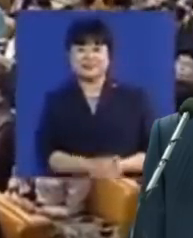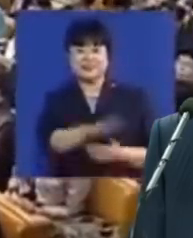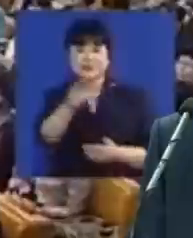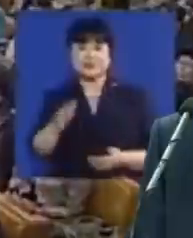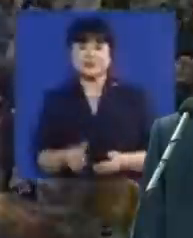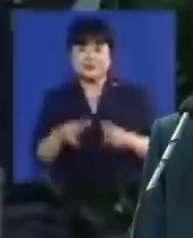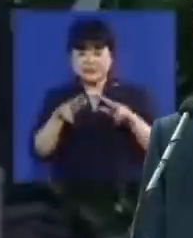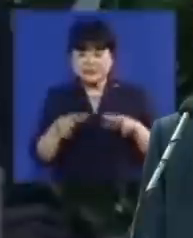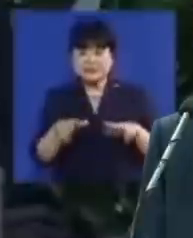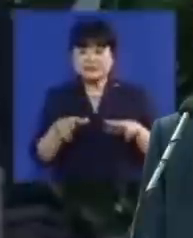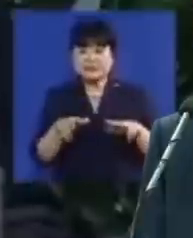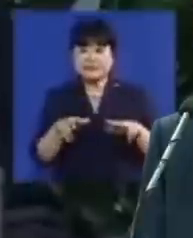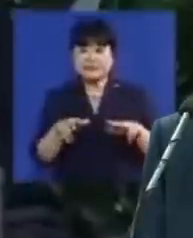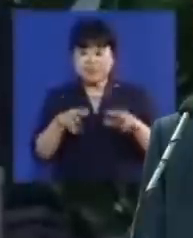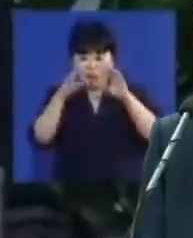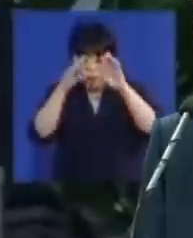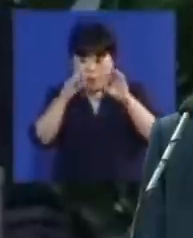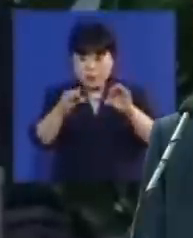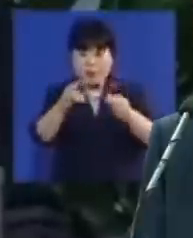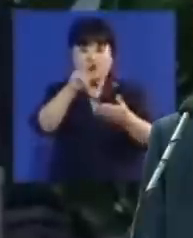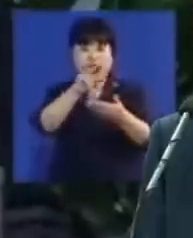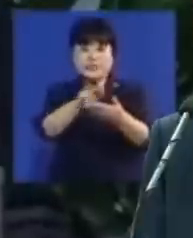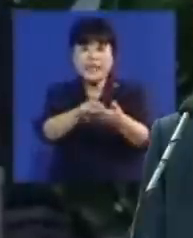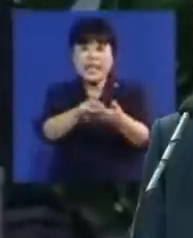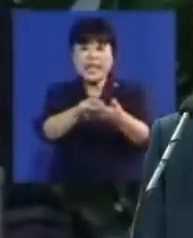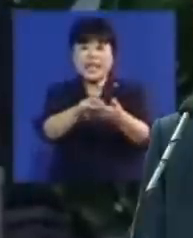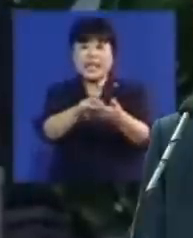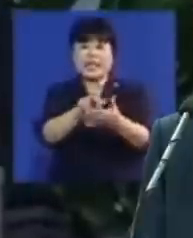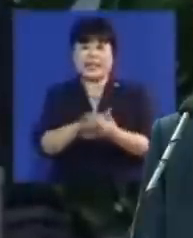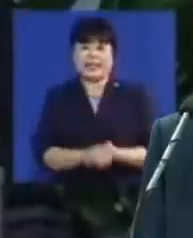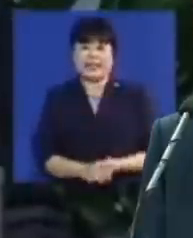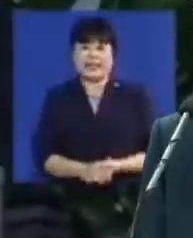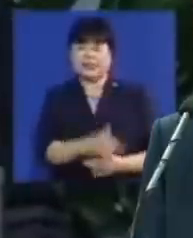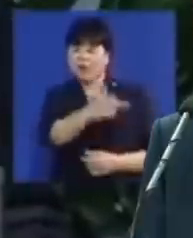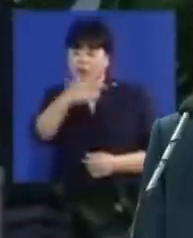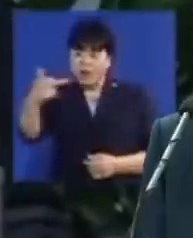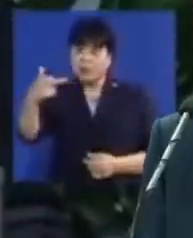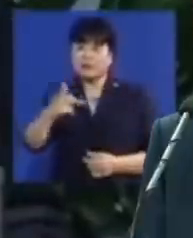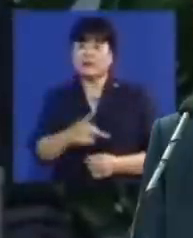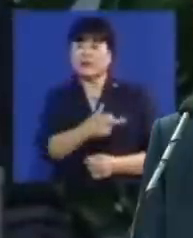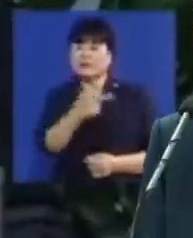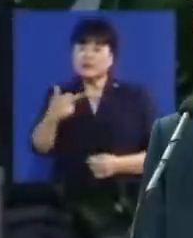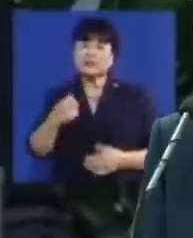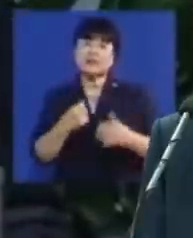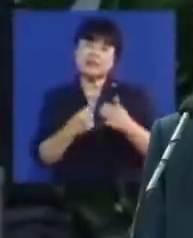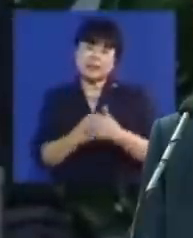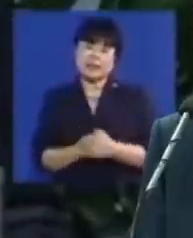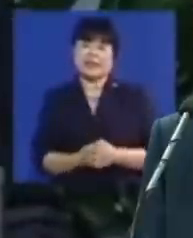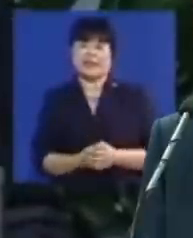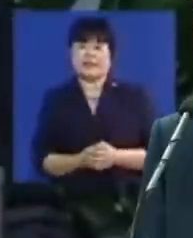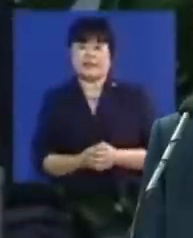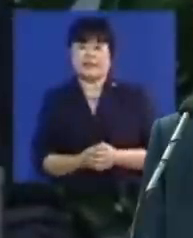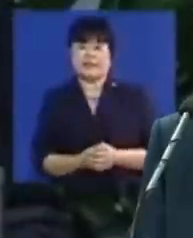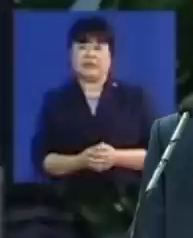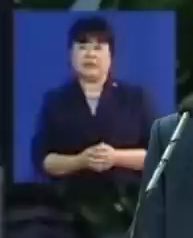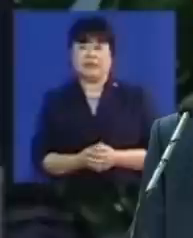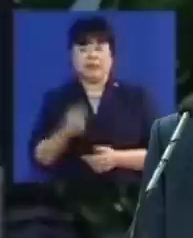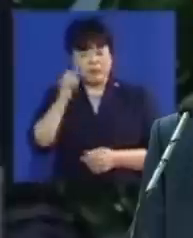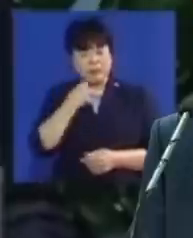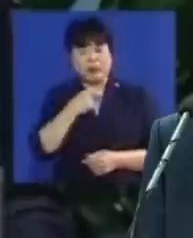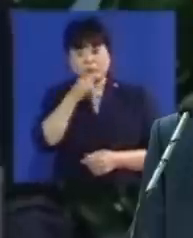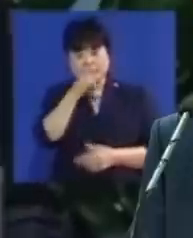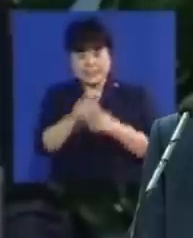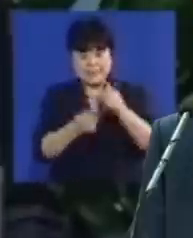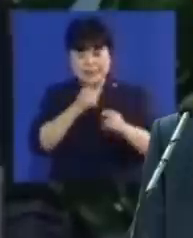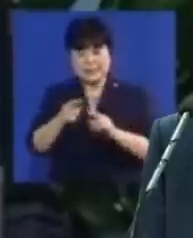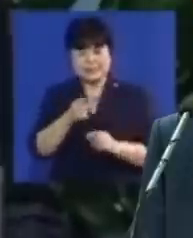우리는 현재 눈에 보이는 문제가 너무나 크게 다가오므로 정신을 차릴 수 없지요. 그러나